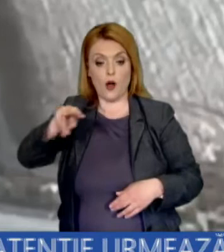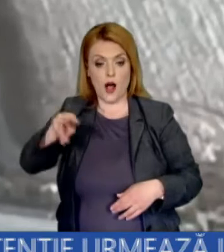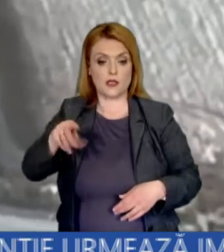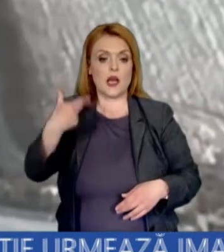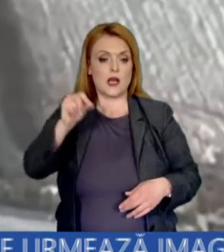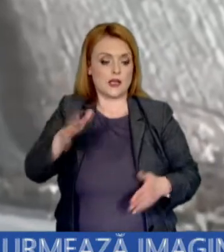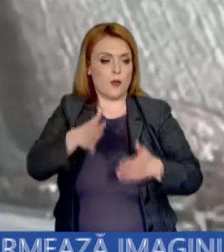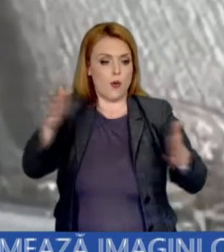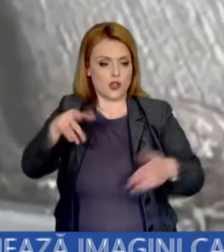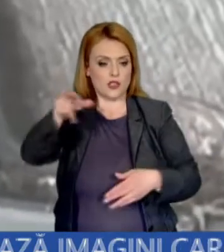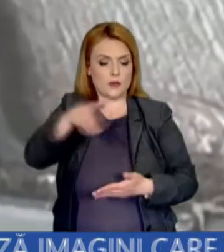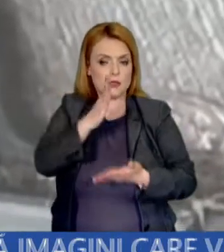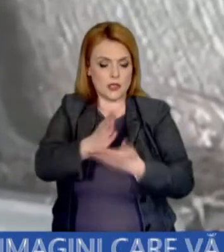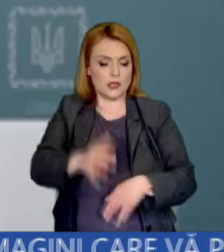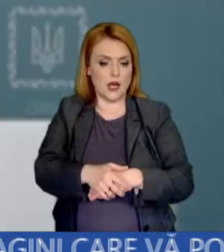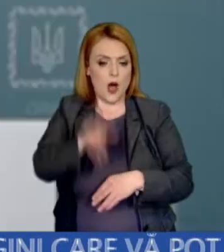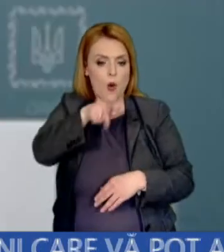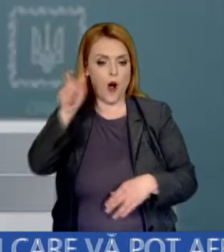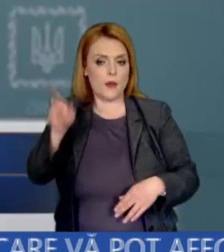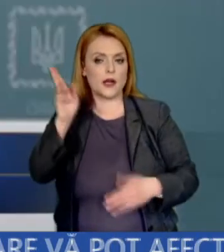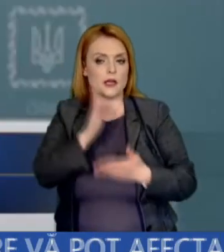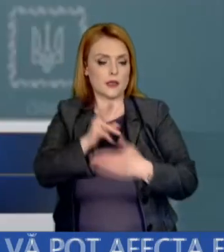separatiștii proruși și unde au loc lupte grele.